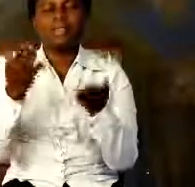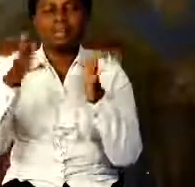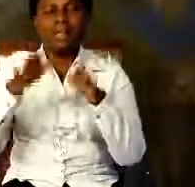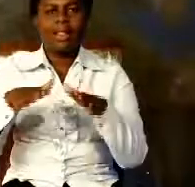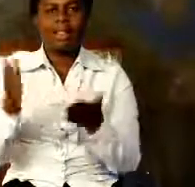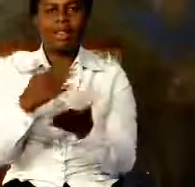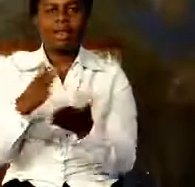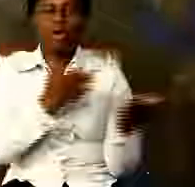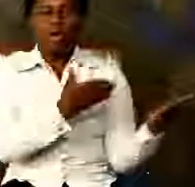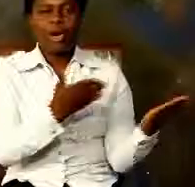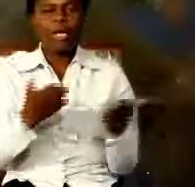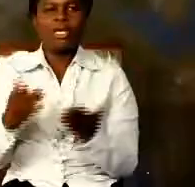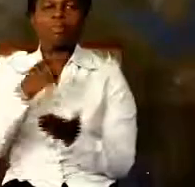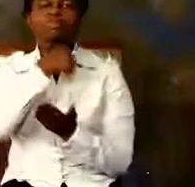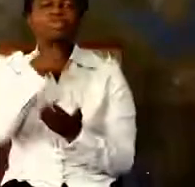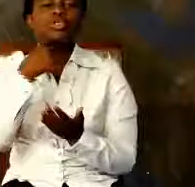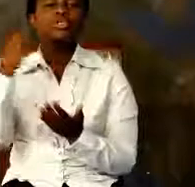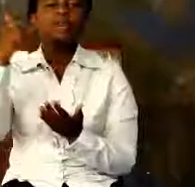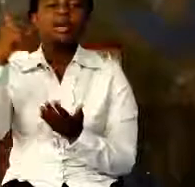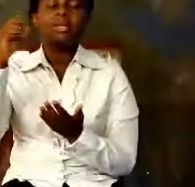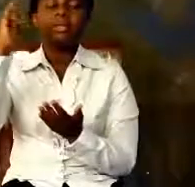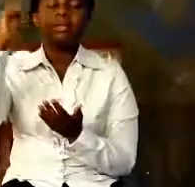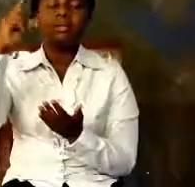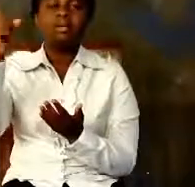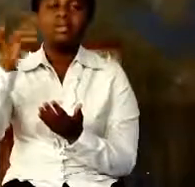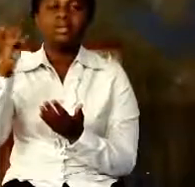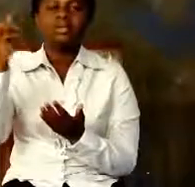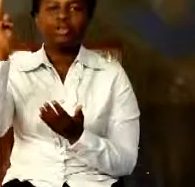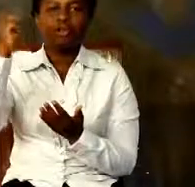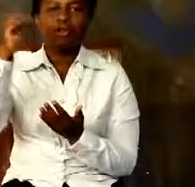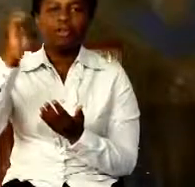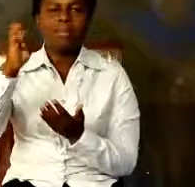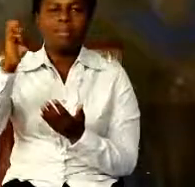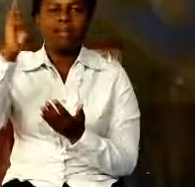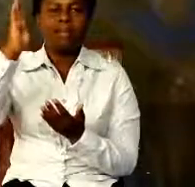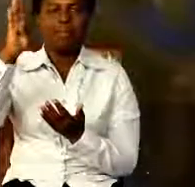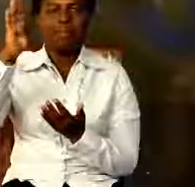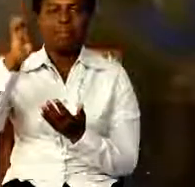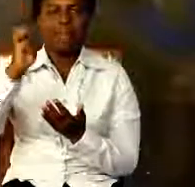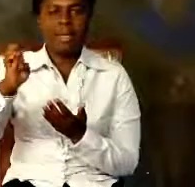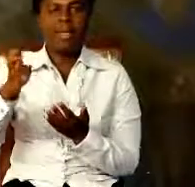mchungaji Joseph Dizombe kwa ajili ya kutupatia ombi la ufunguzi. Naam.